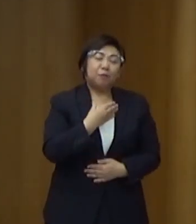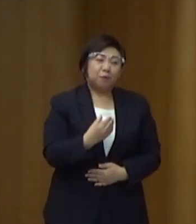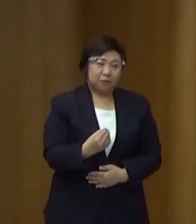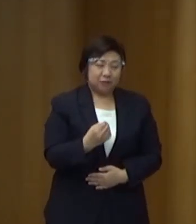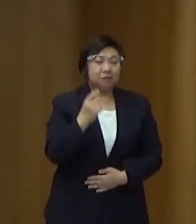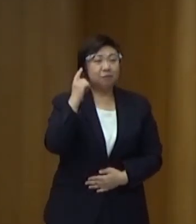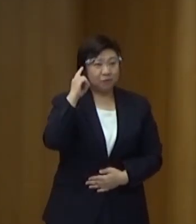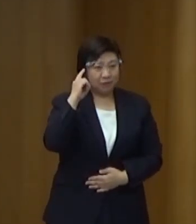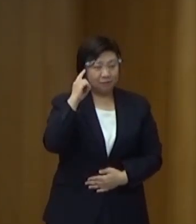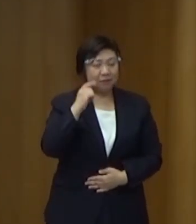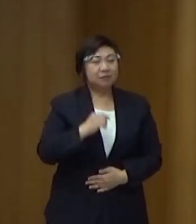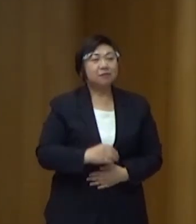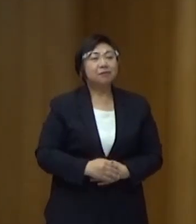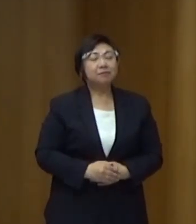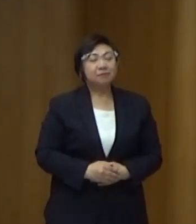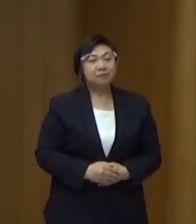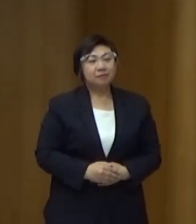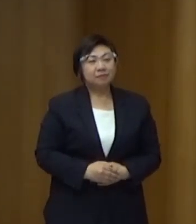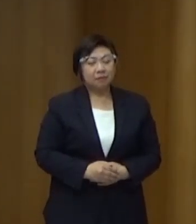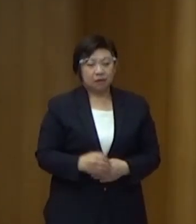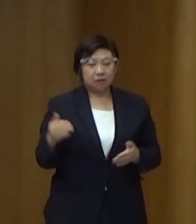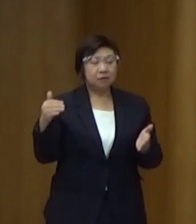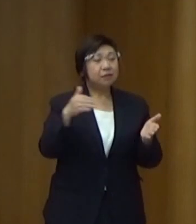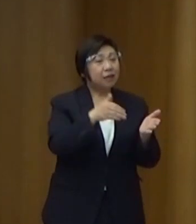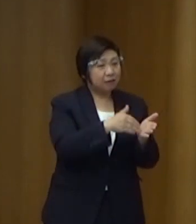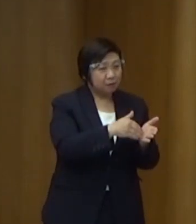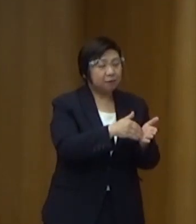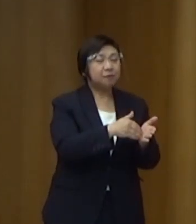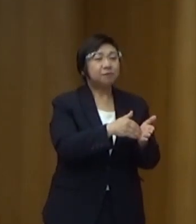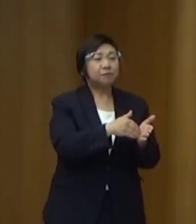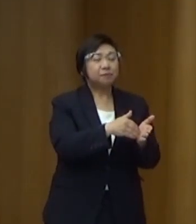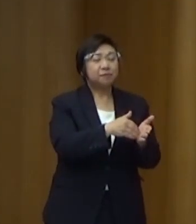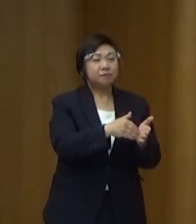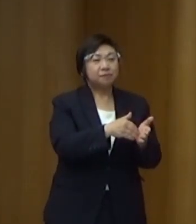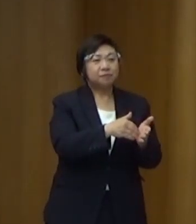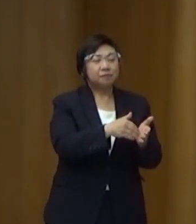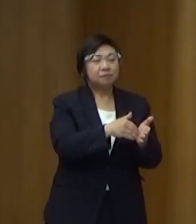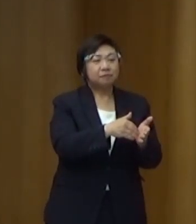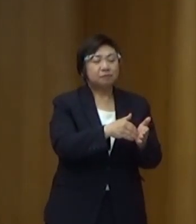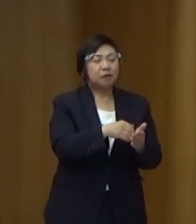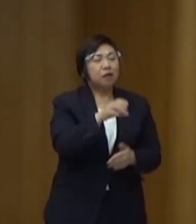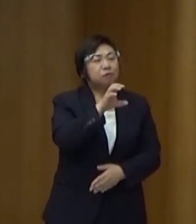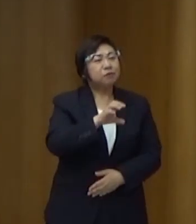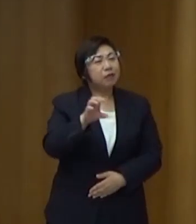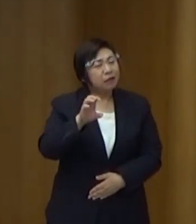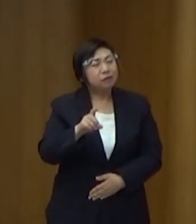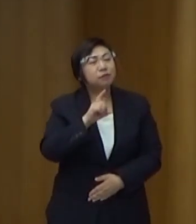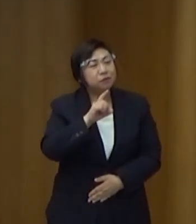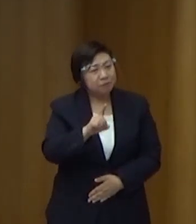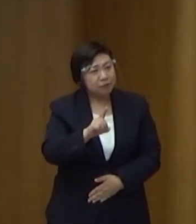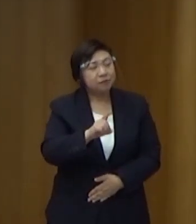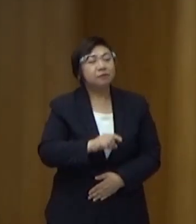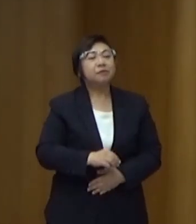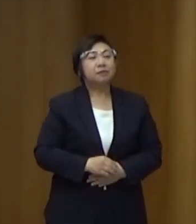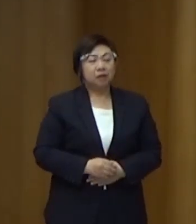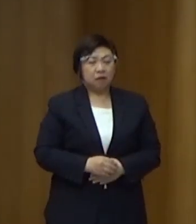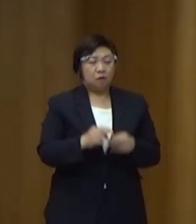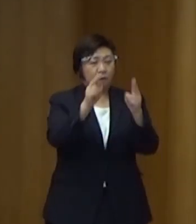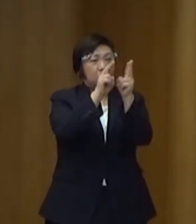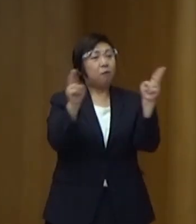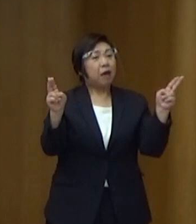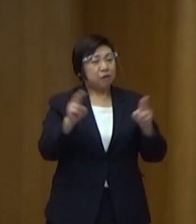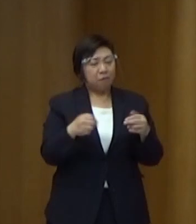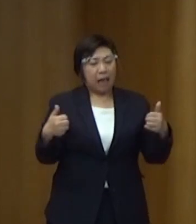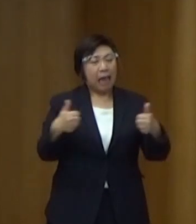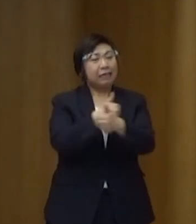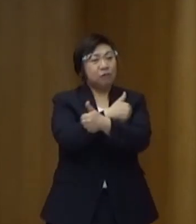っております。最後になりますけれども、繰り返しでございますけれども、本道は移動